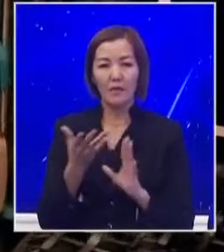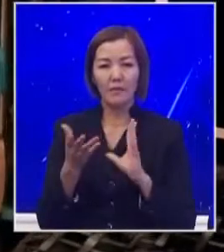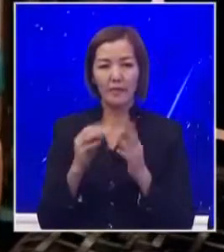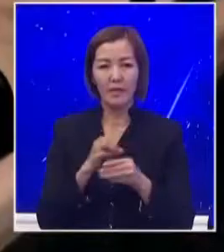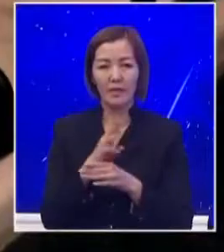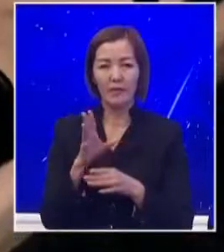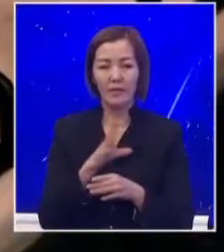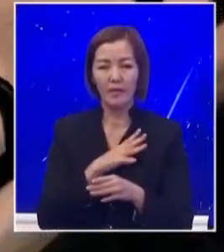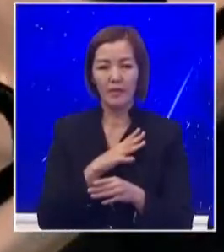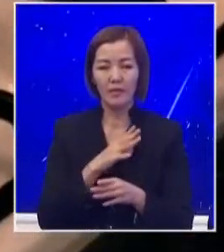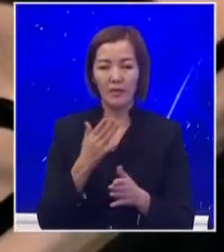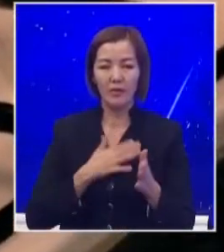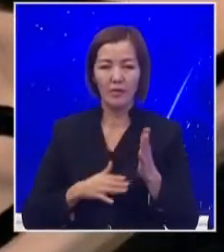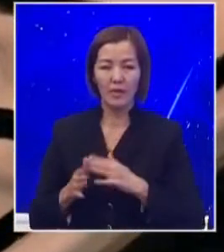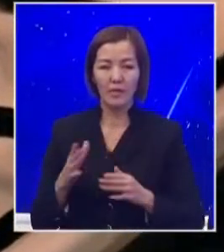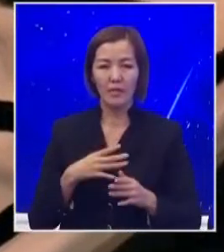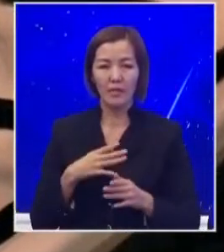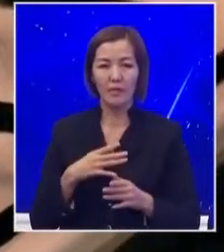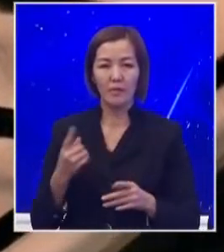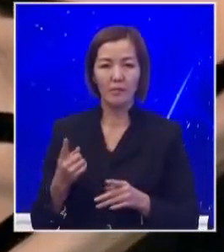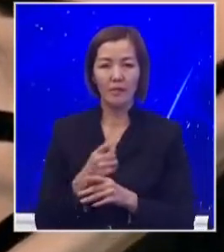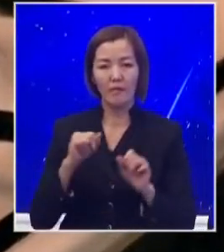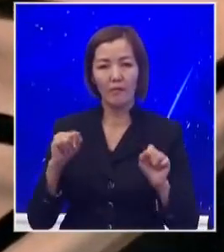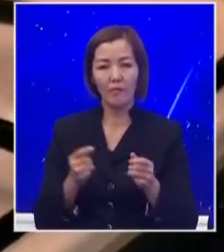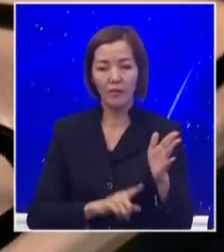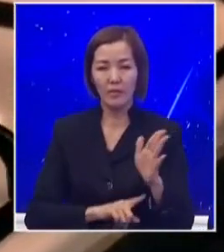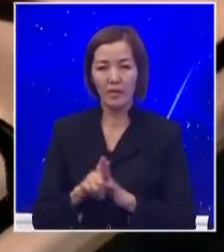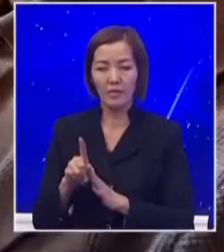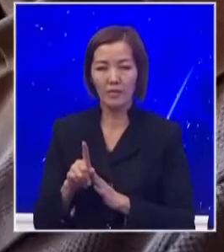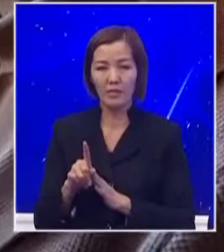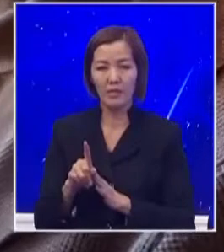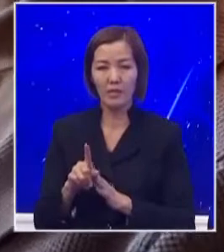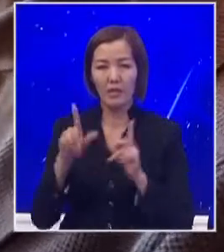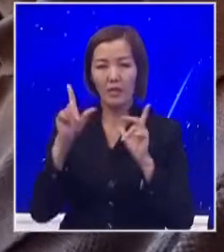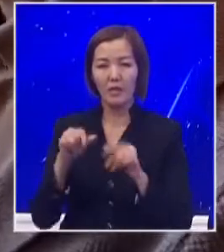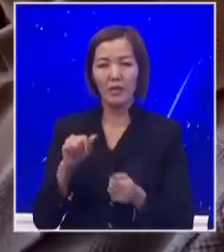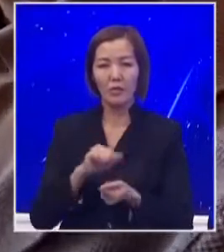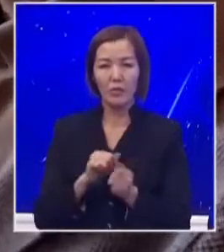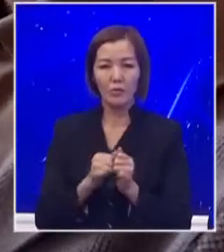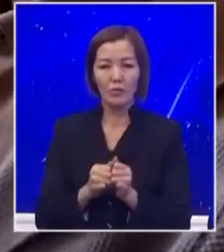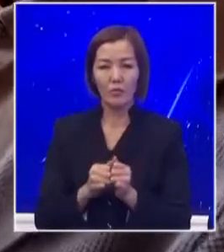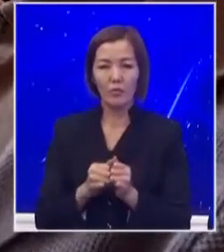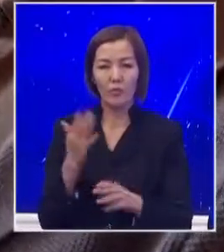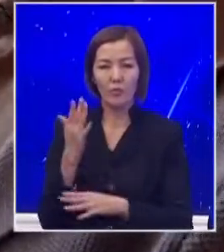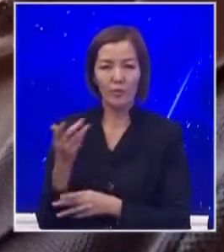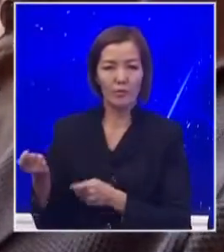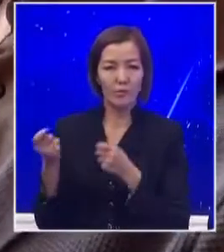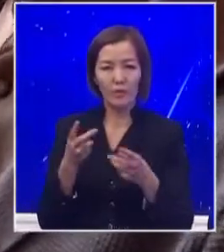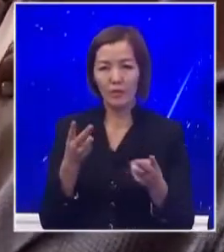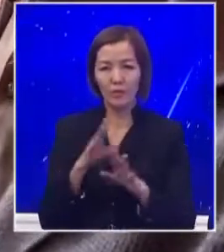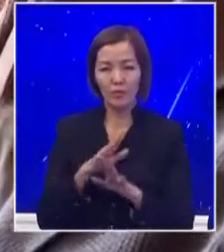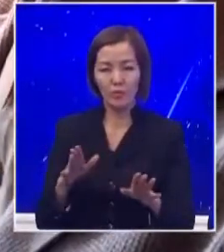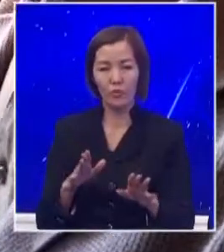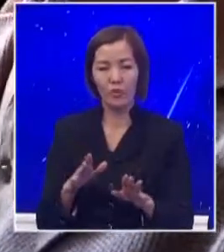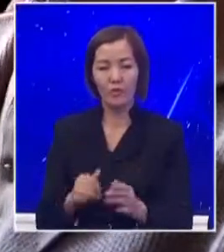сельчаны особенно рады сейчас, с наступлением первых холодов. Теперь им не придется ездить за углем и дровами. Освободилось и время, которое